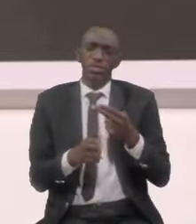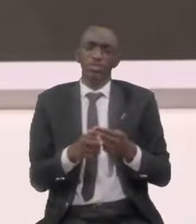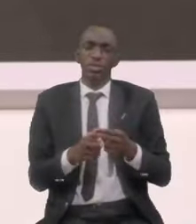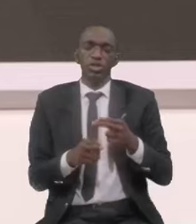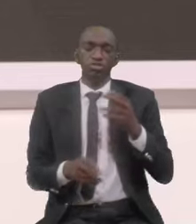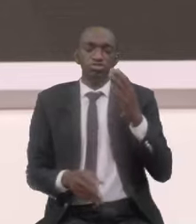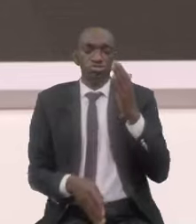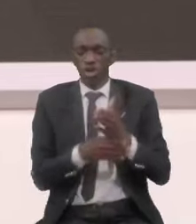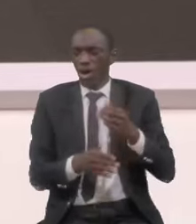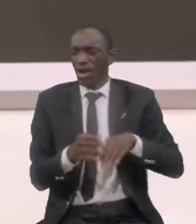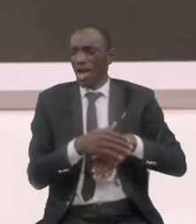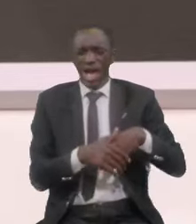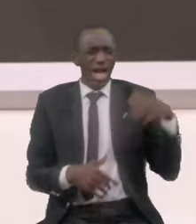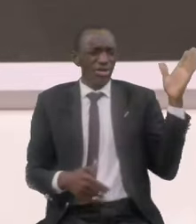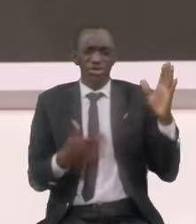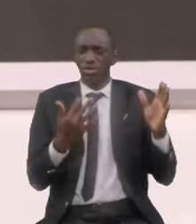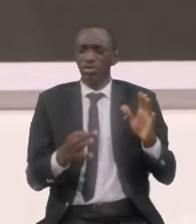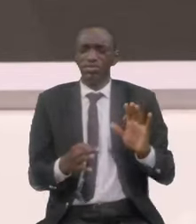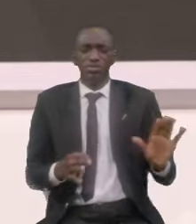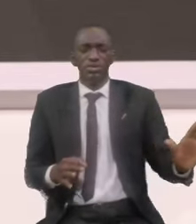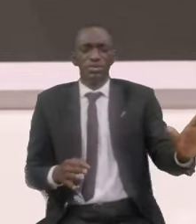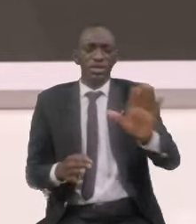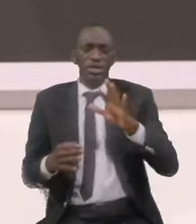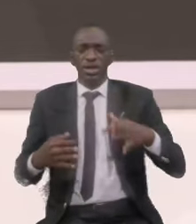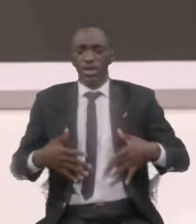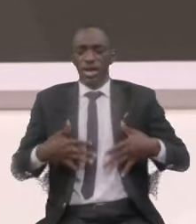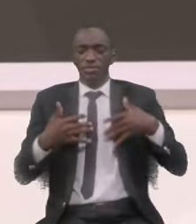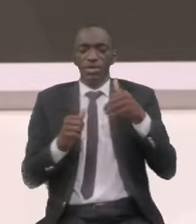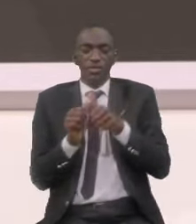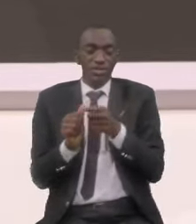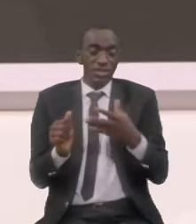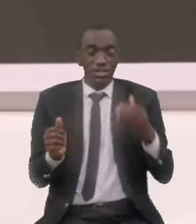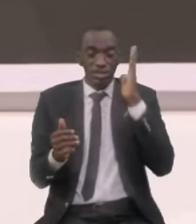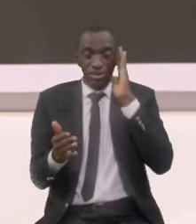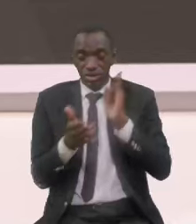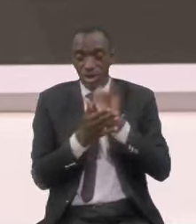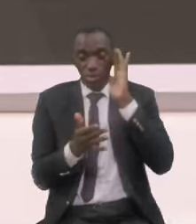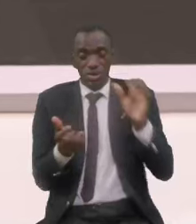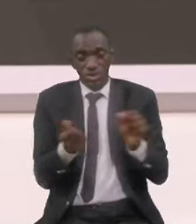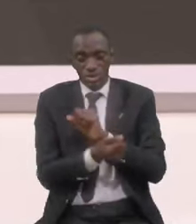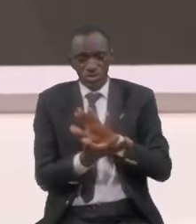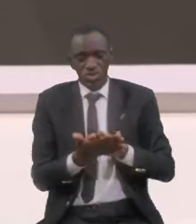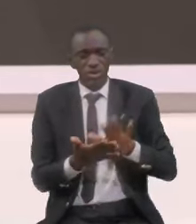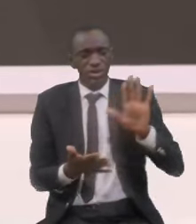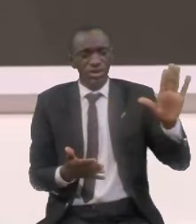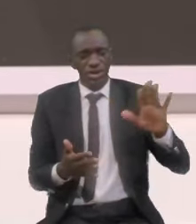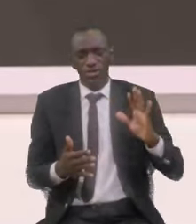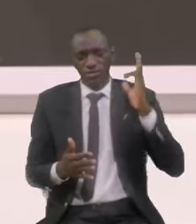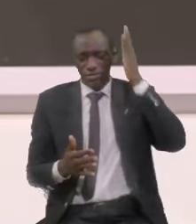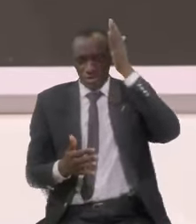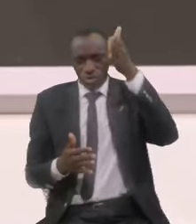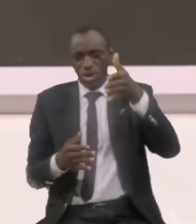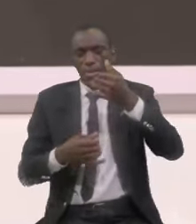Ôte de leur vie tout ce qui pourrait détruire leur avenir. Fais d'eux de nouvelles créatures en